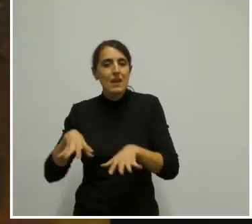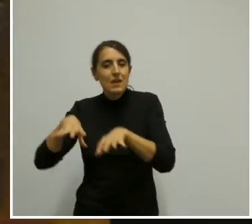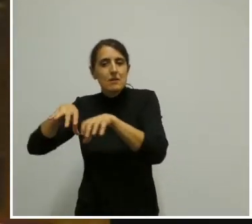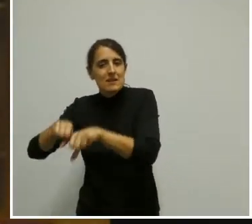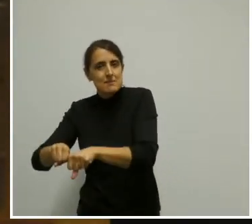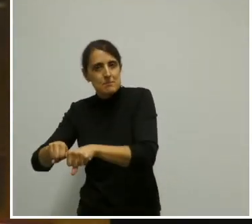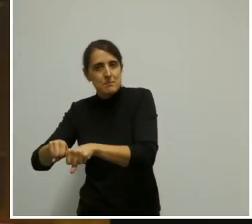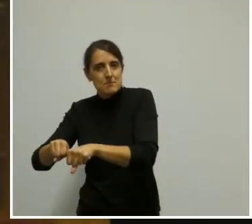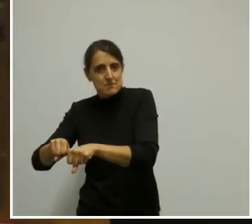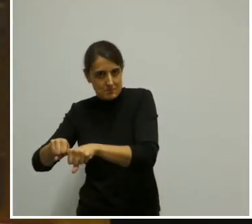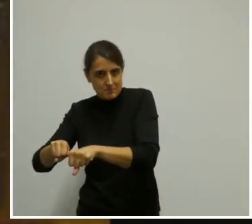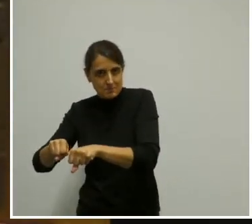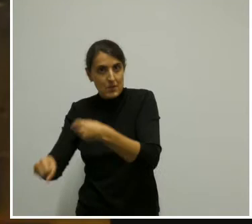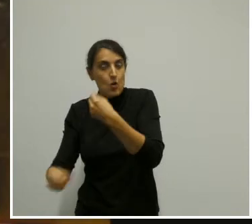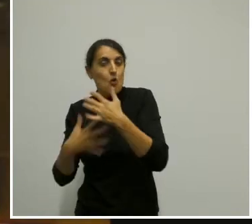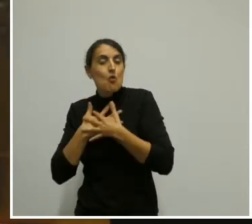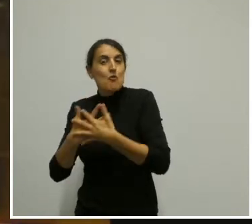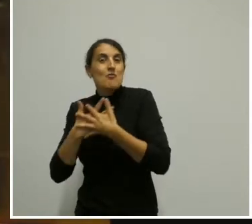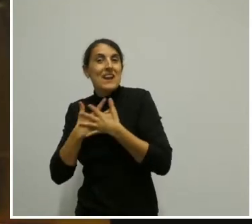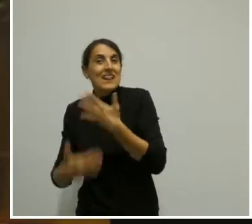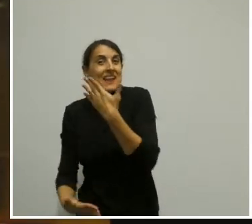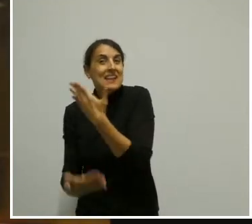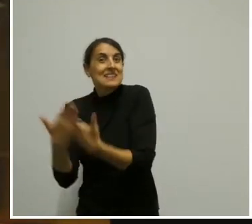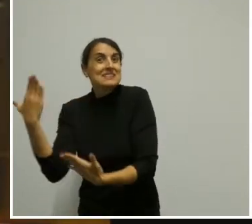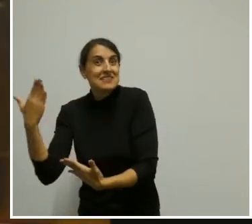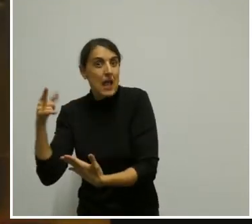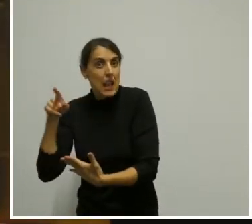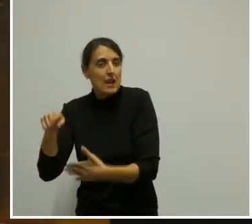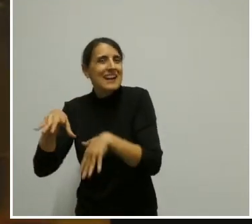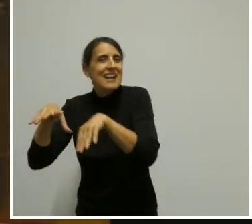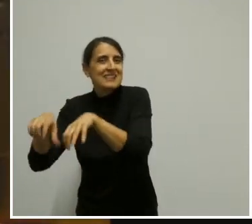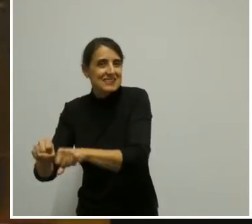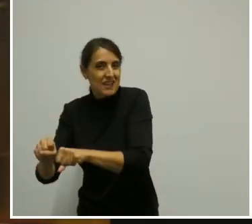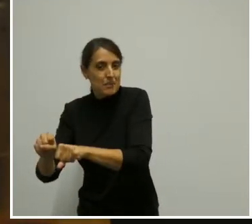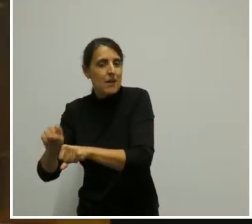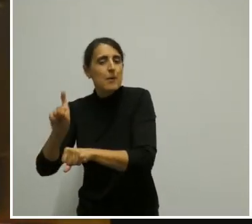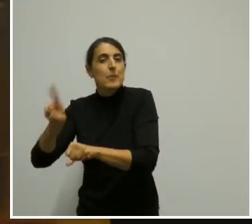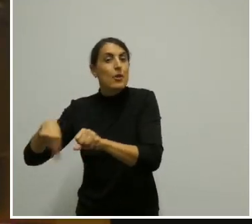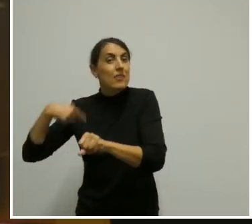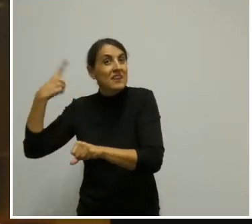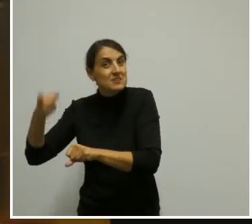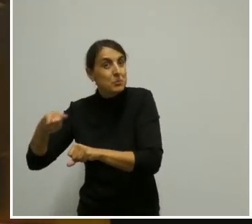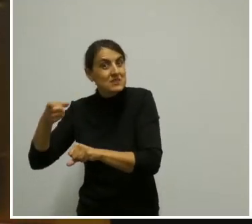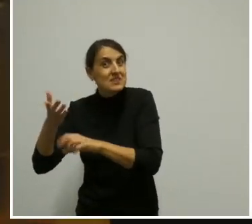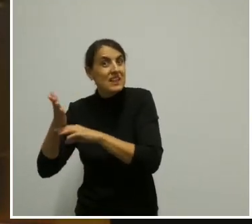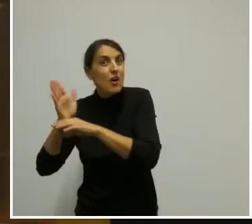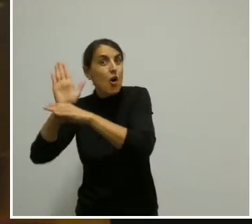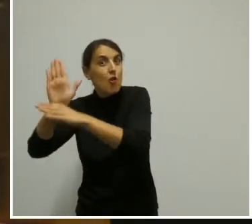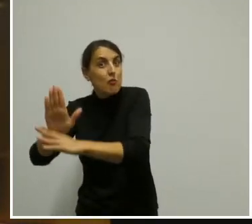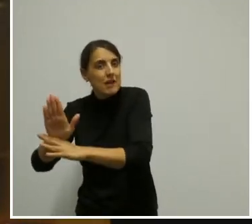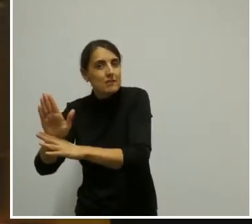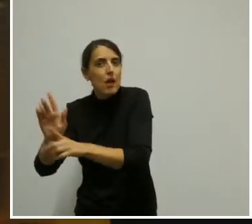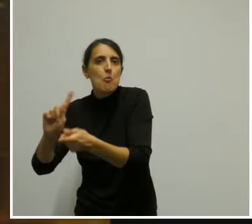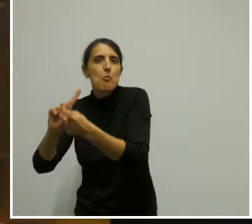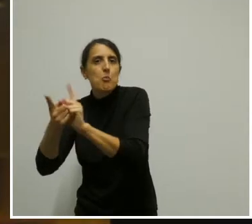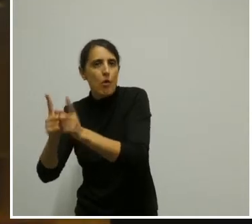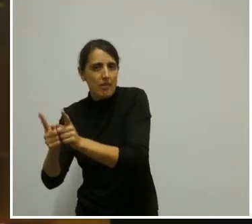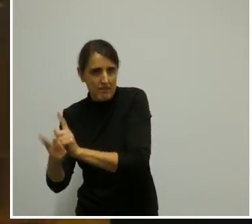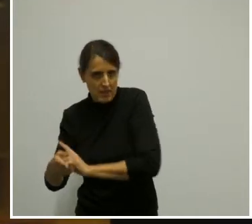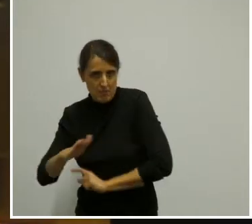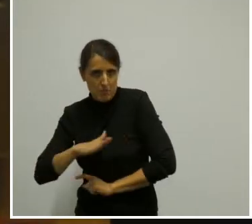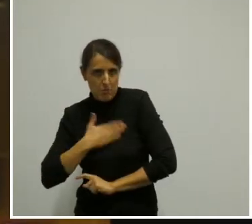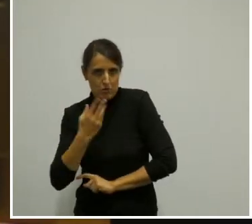places en oferta inicial i permet modificar aquesta reserva de places en oferta final. Hi ha com dos